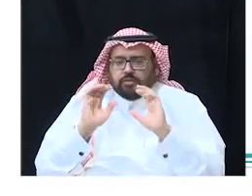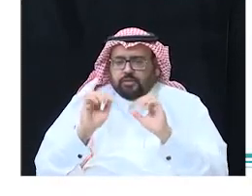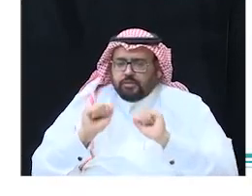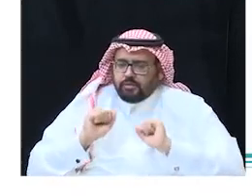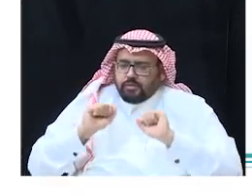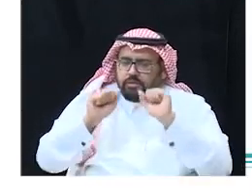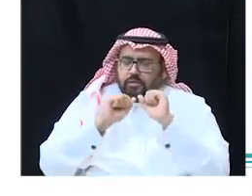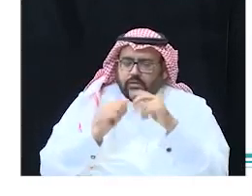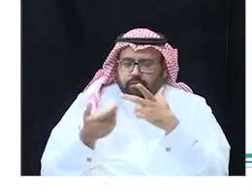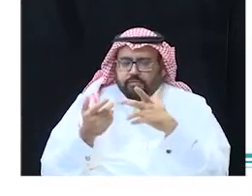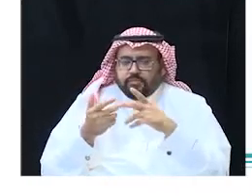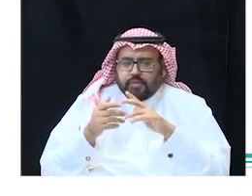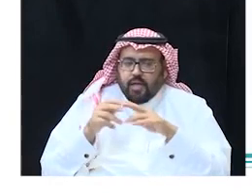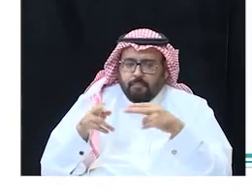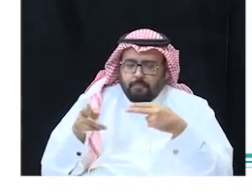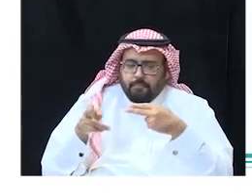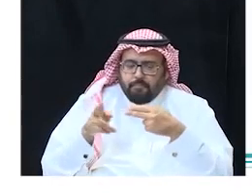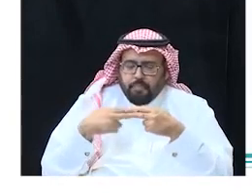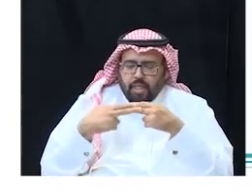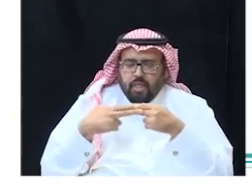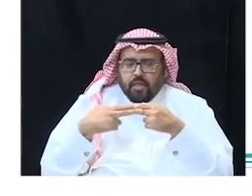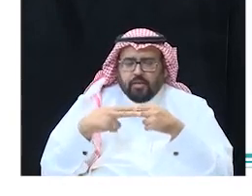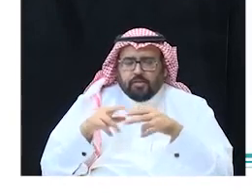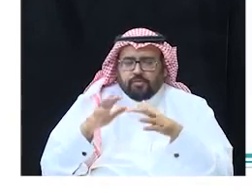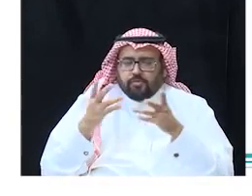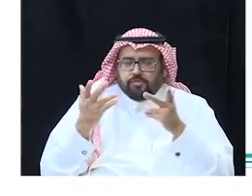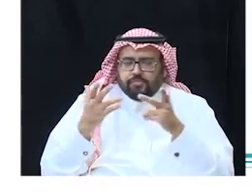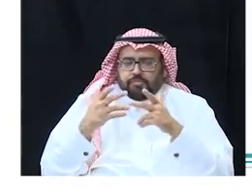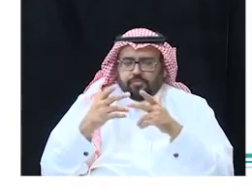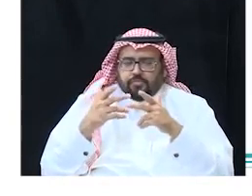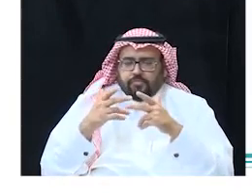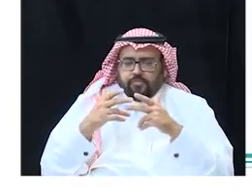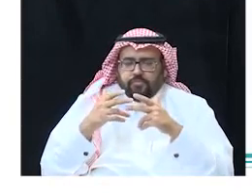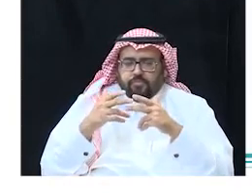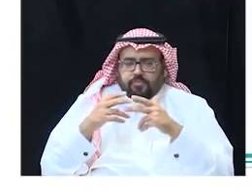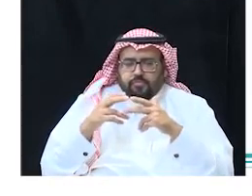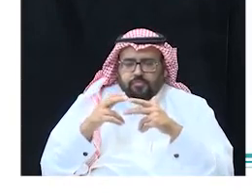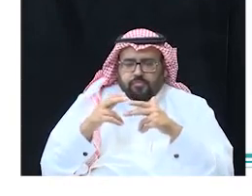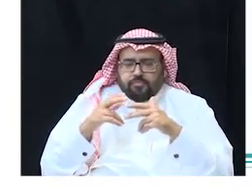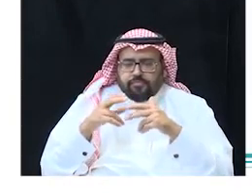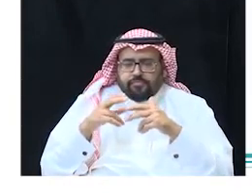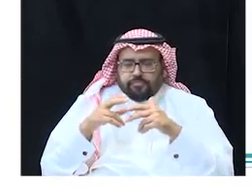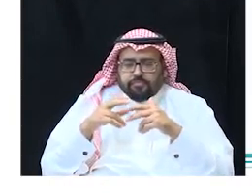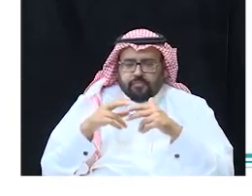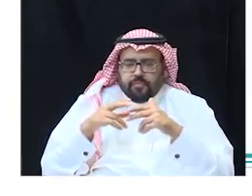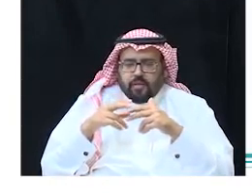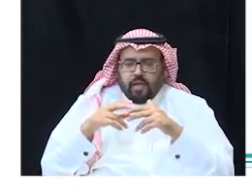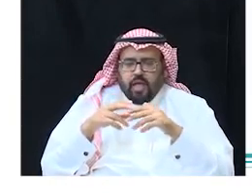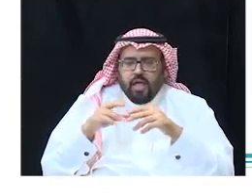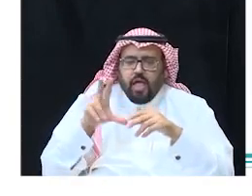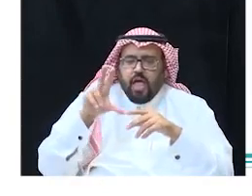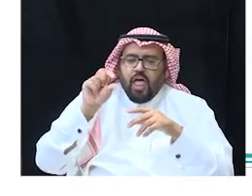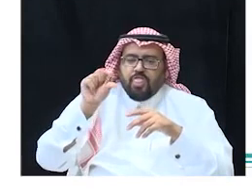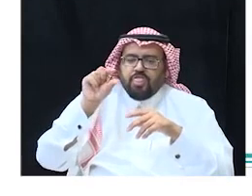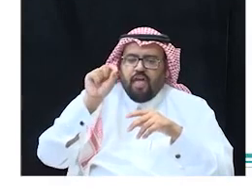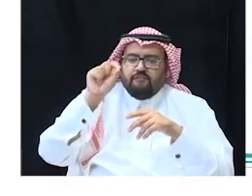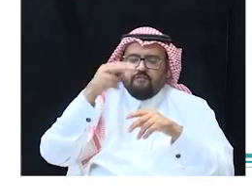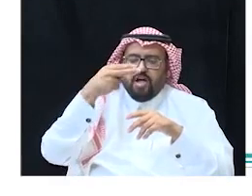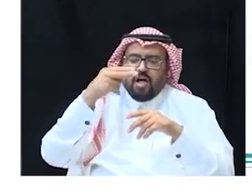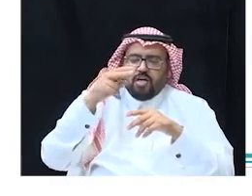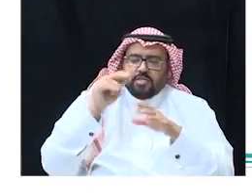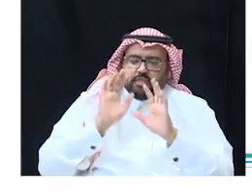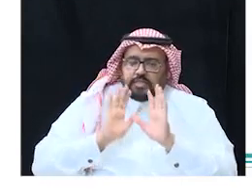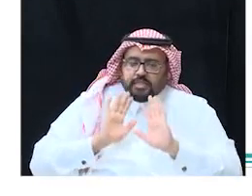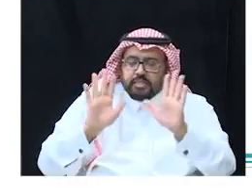ما القوة التي يستخدمها الطفل لإغلاق الباب؟ يريد أن يغلق الباب. هل الجاذبية أم الاحتكاك